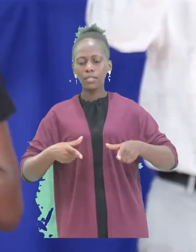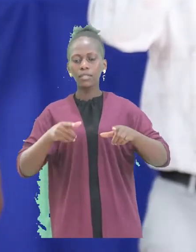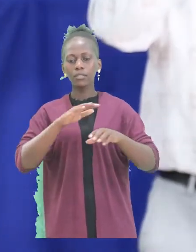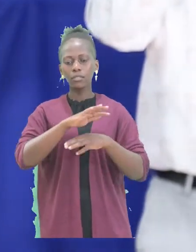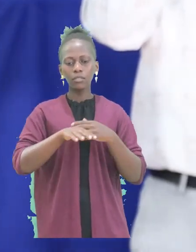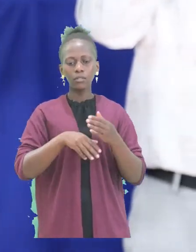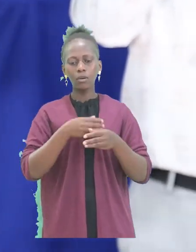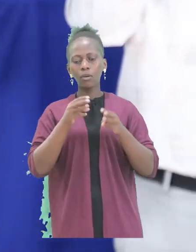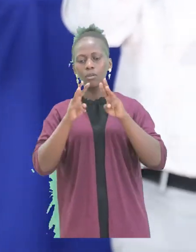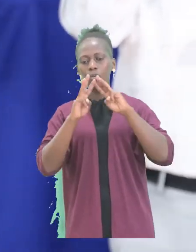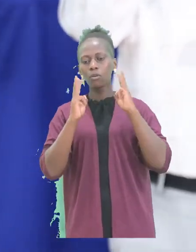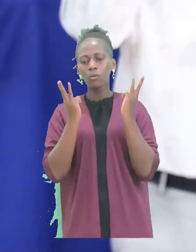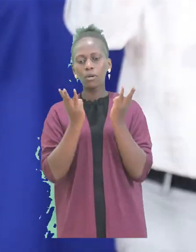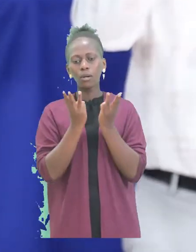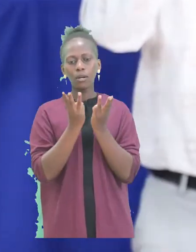naijulikane